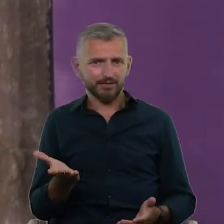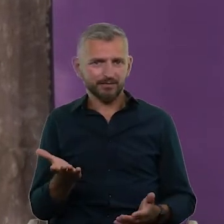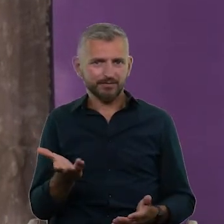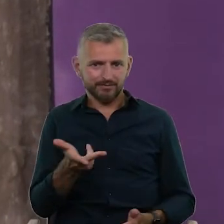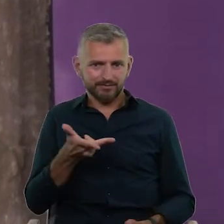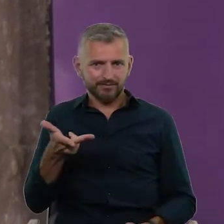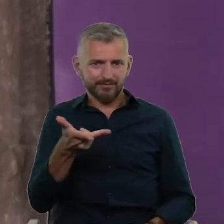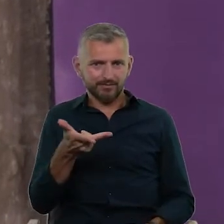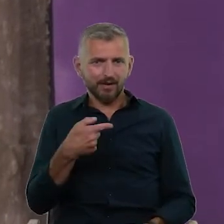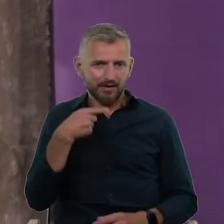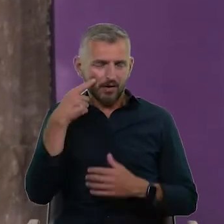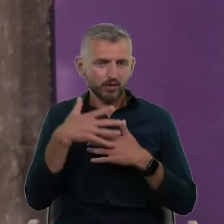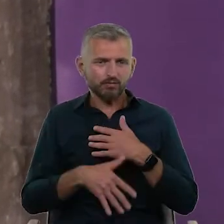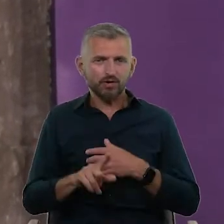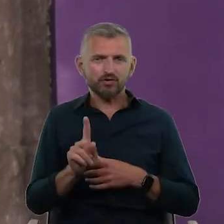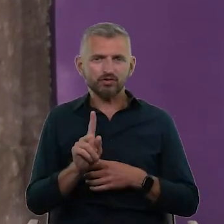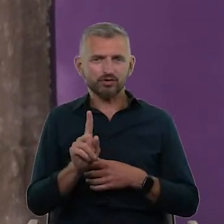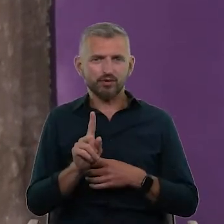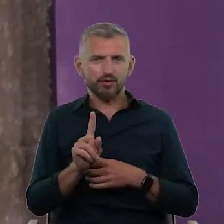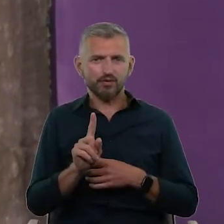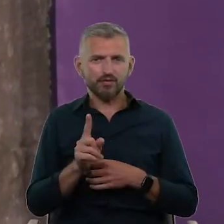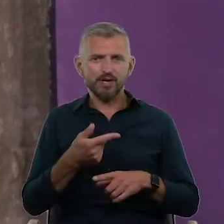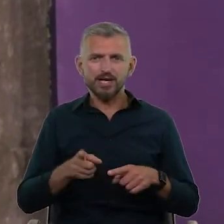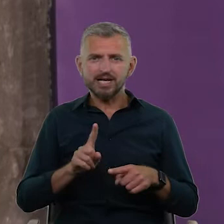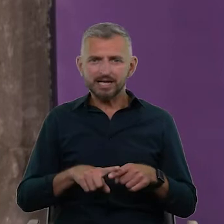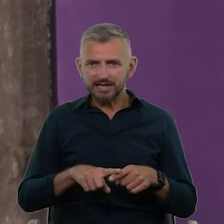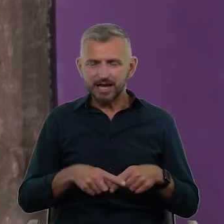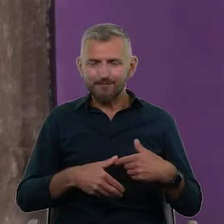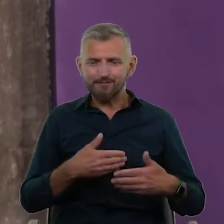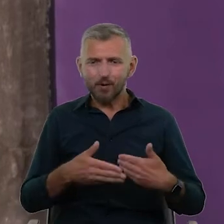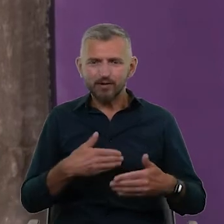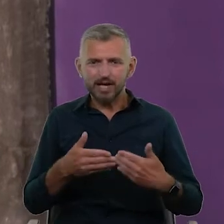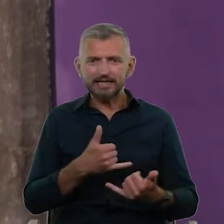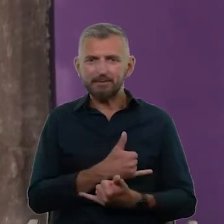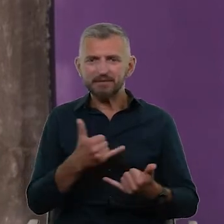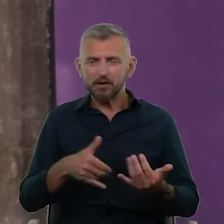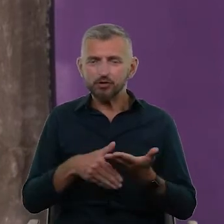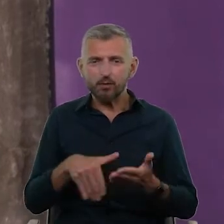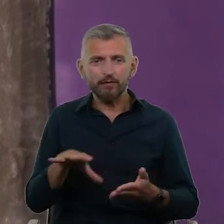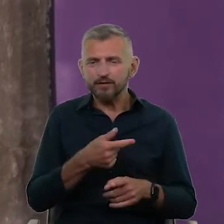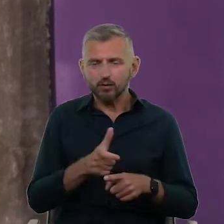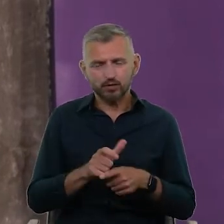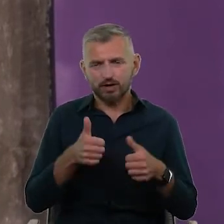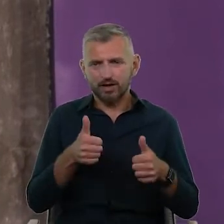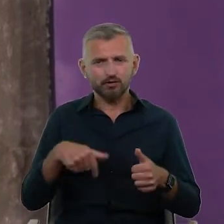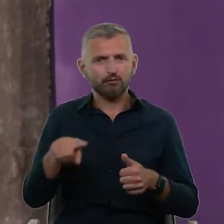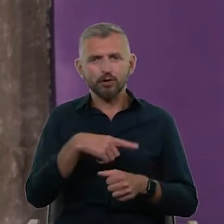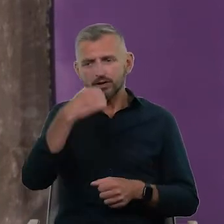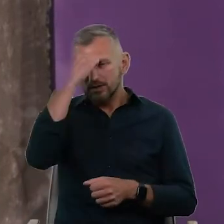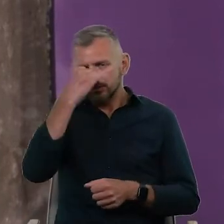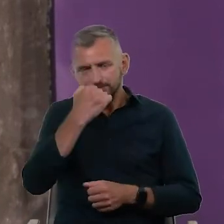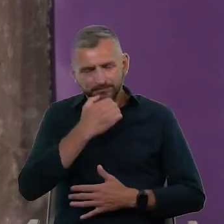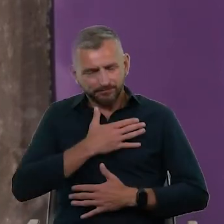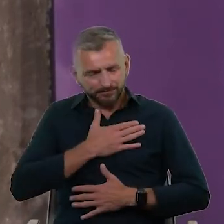І я розумію, що цей процес забезпечення допомоги, це все дуже класно. Так? Вони щиро вдячні, тому